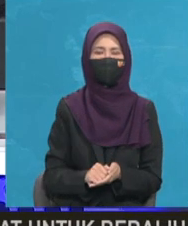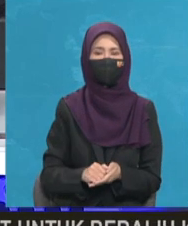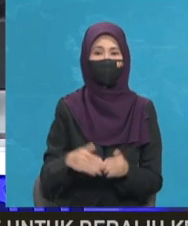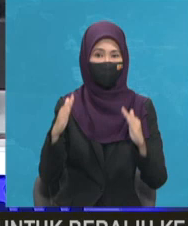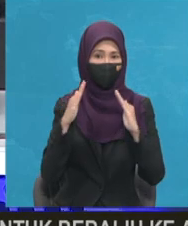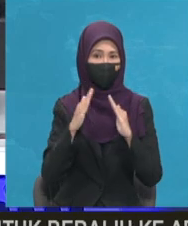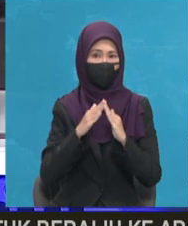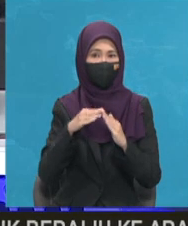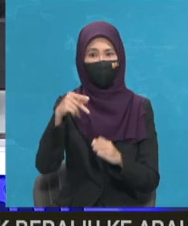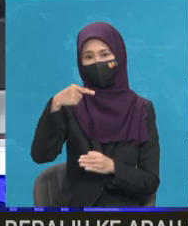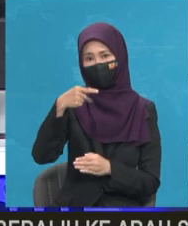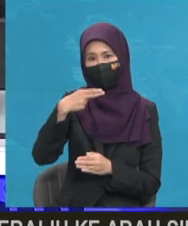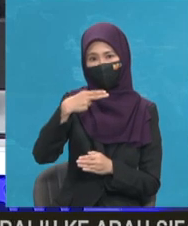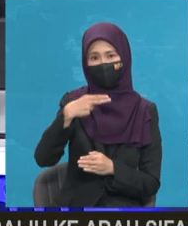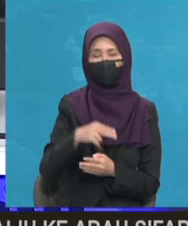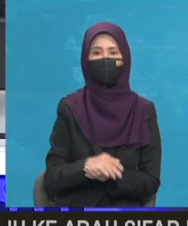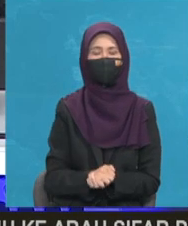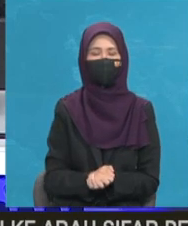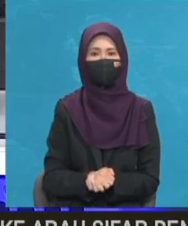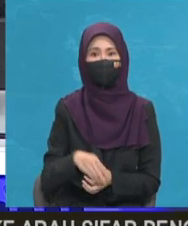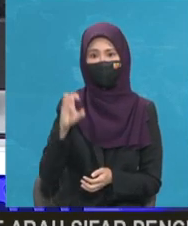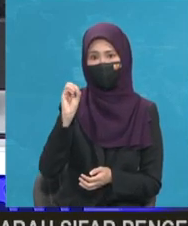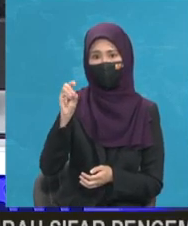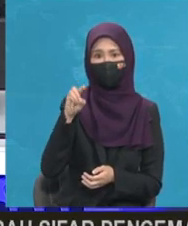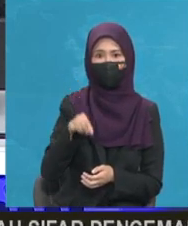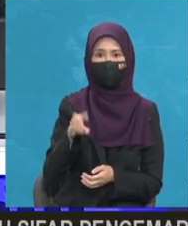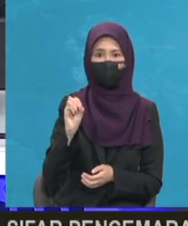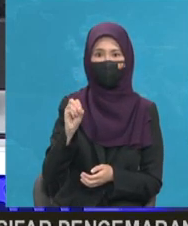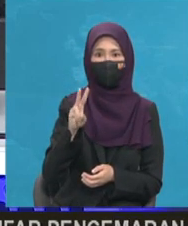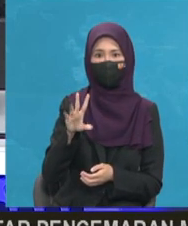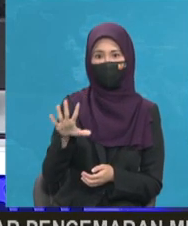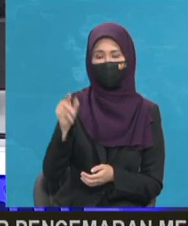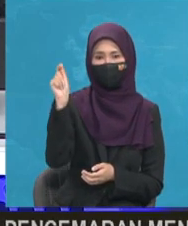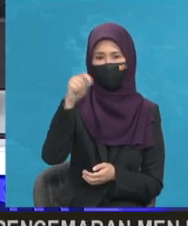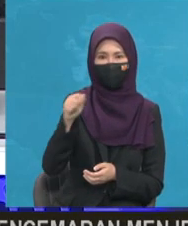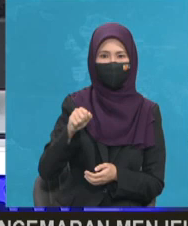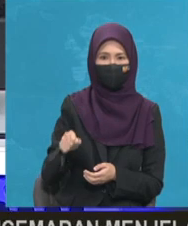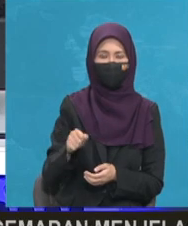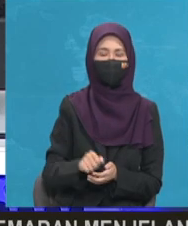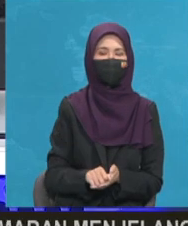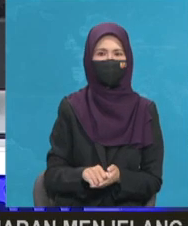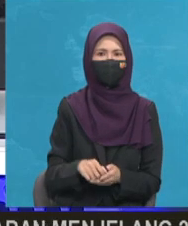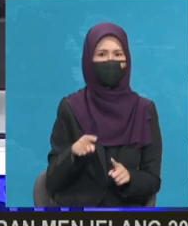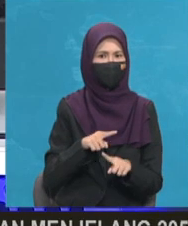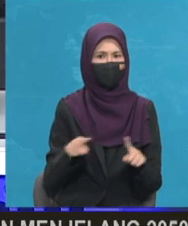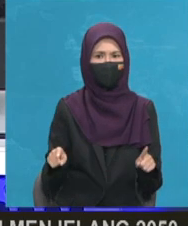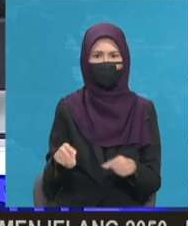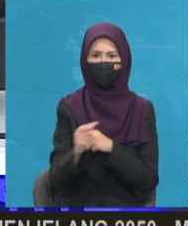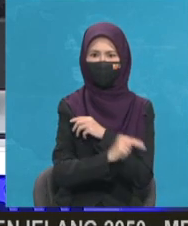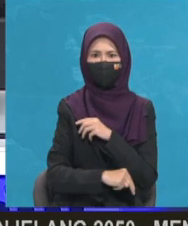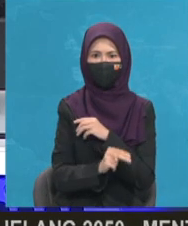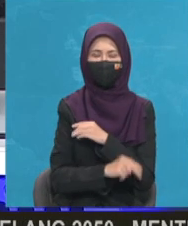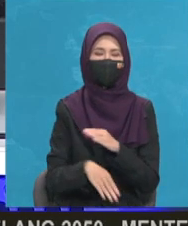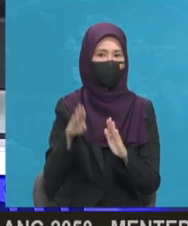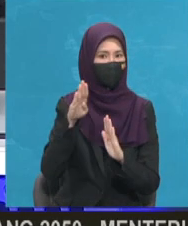meskipun pelepasan jsc negara adalah 000025 protes namun d-care tulis commited untuk mengurangkan